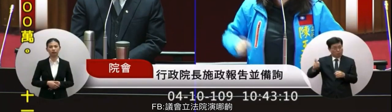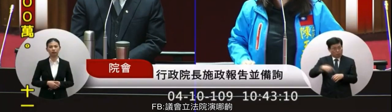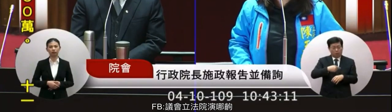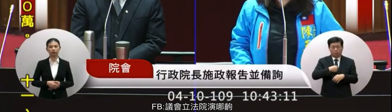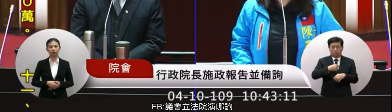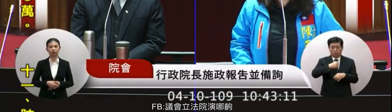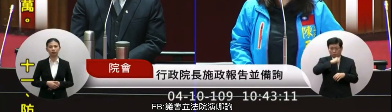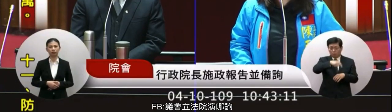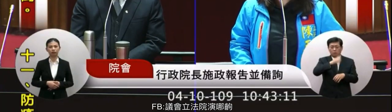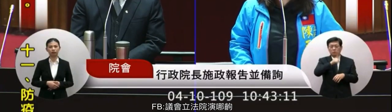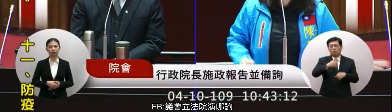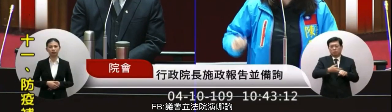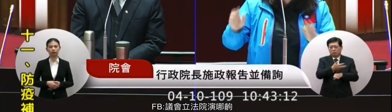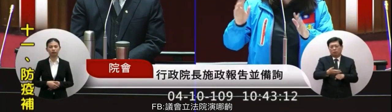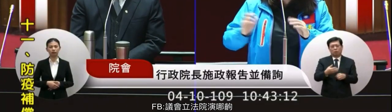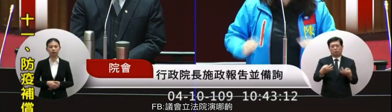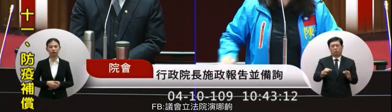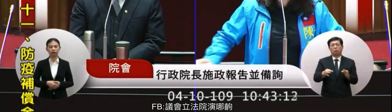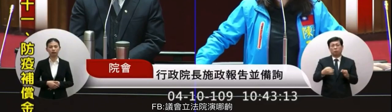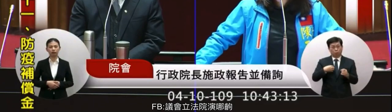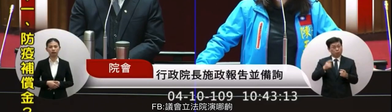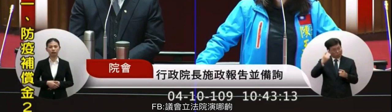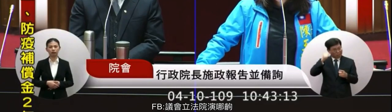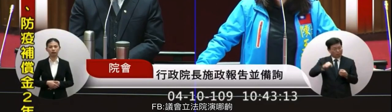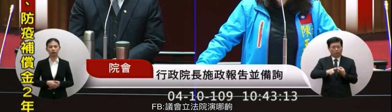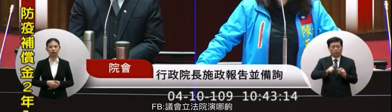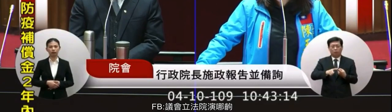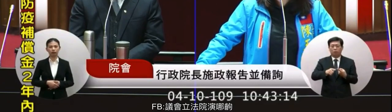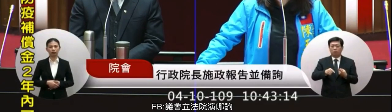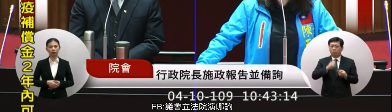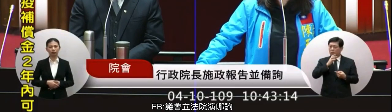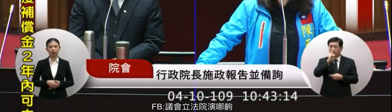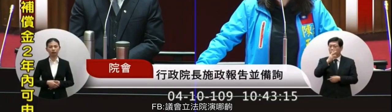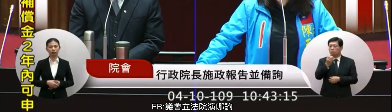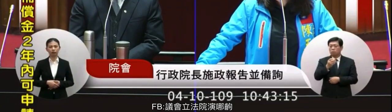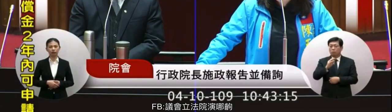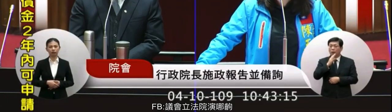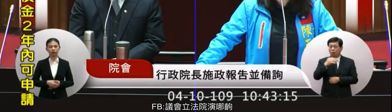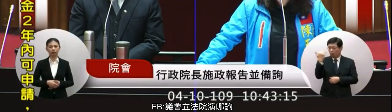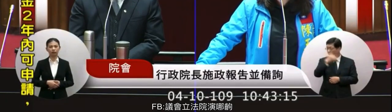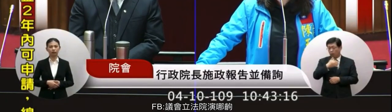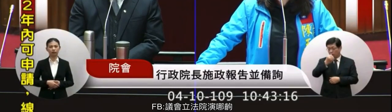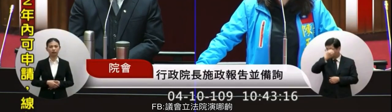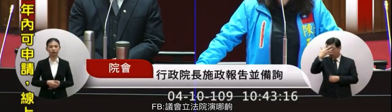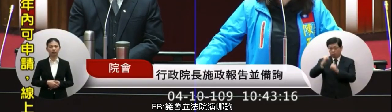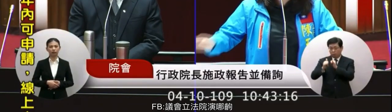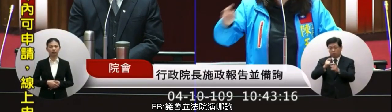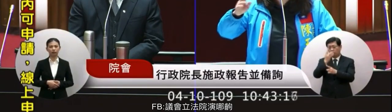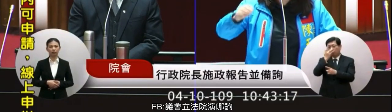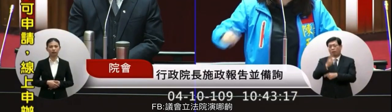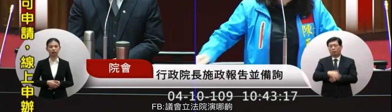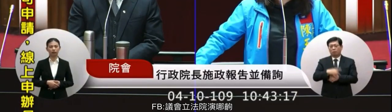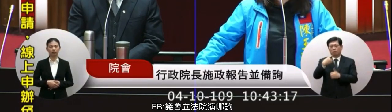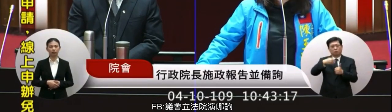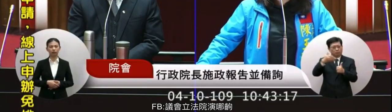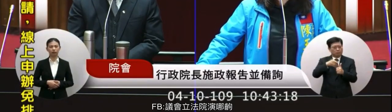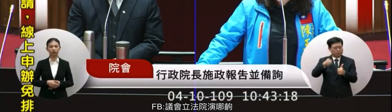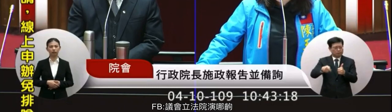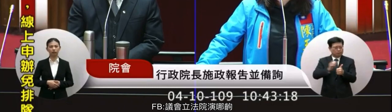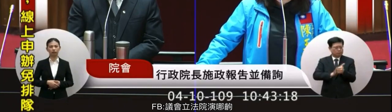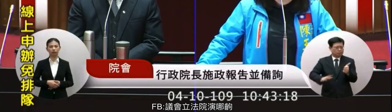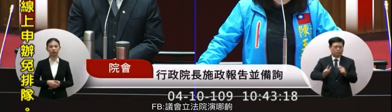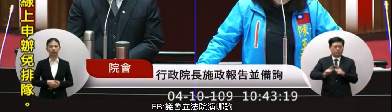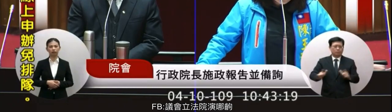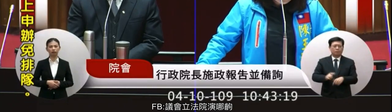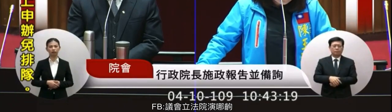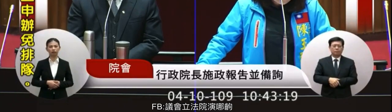到台湾这个地方来，所以我们的认知是这样子，这个认知是没有错，但是这么多年轻人不了解，其实教育的影